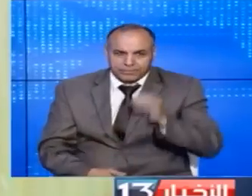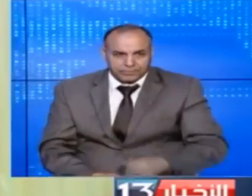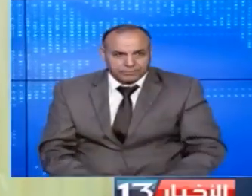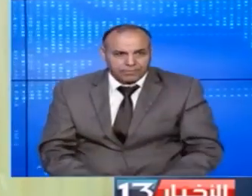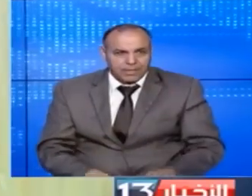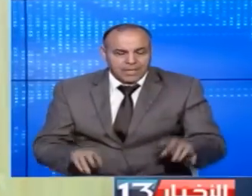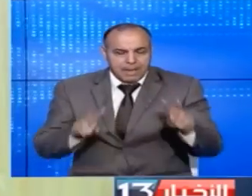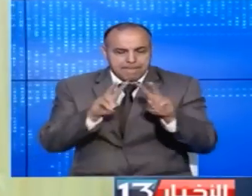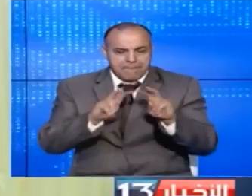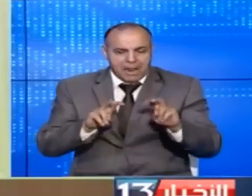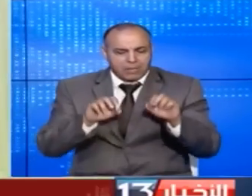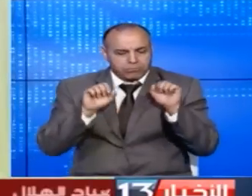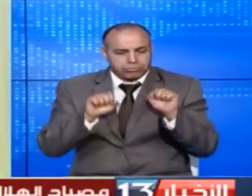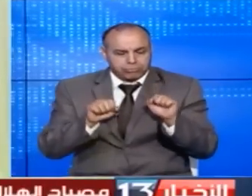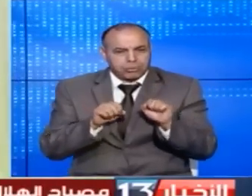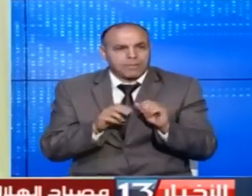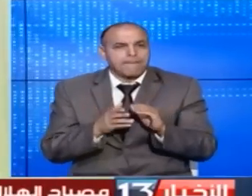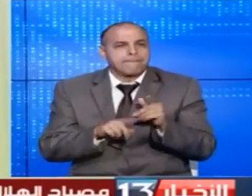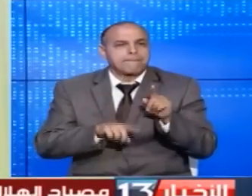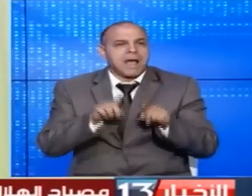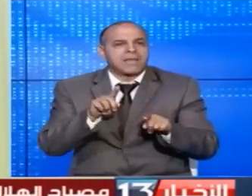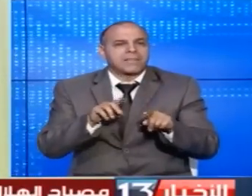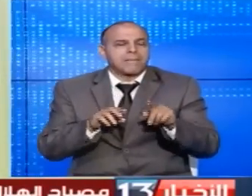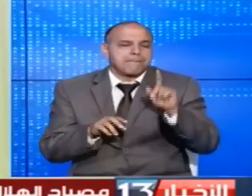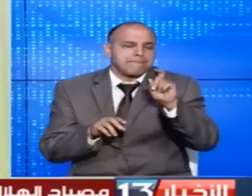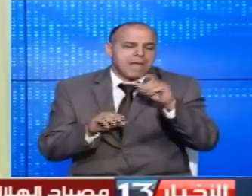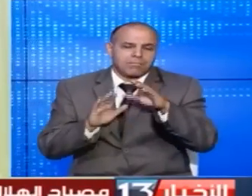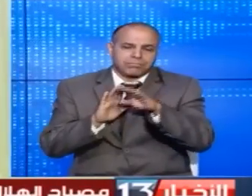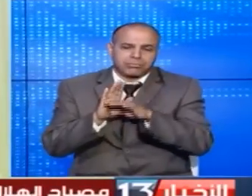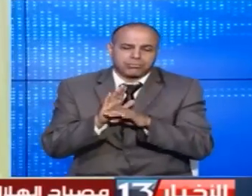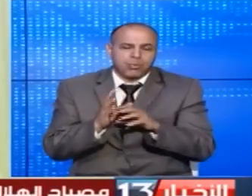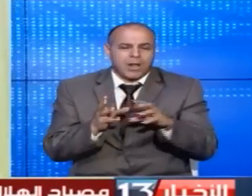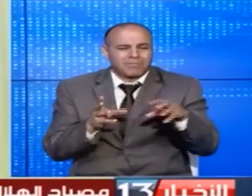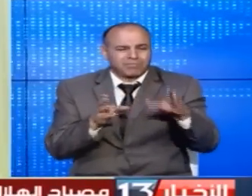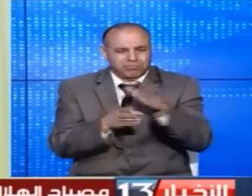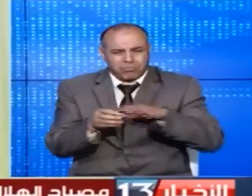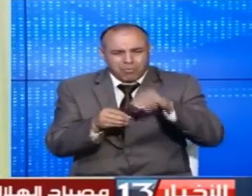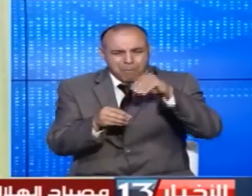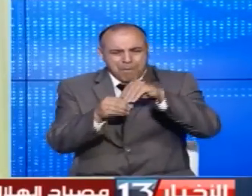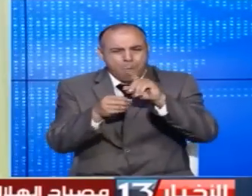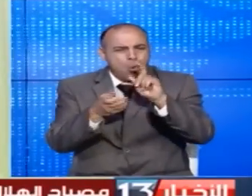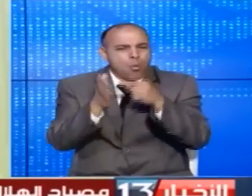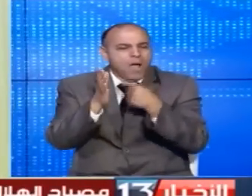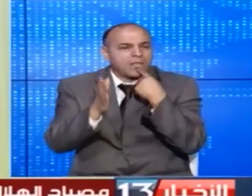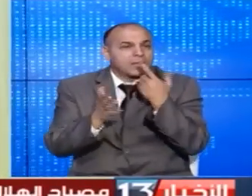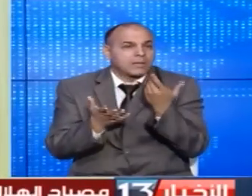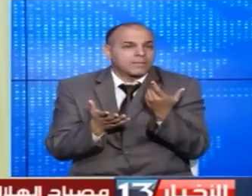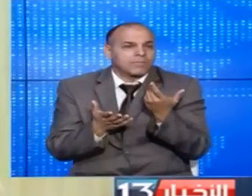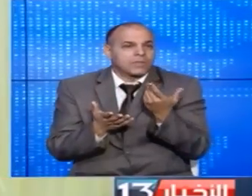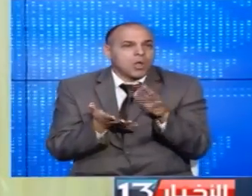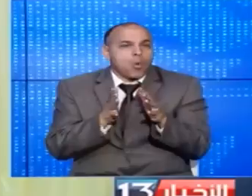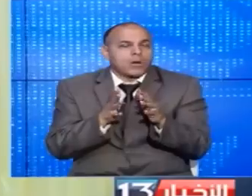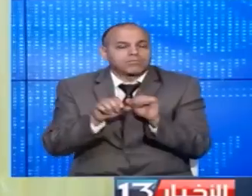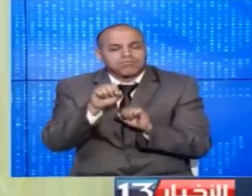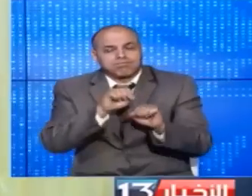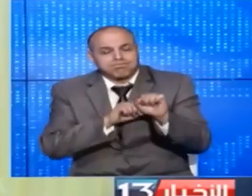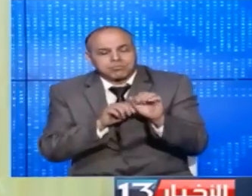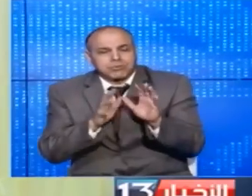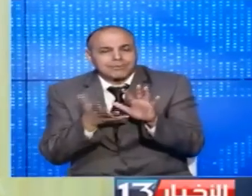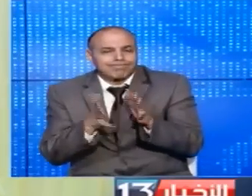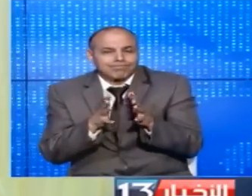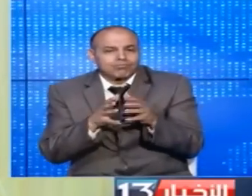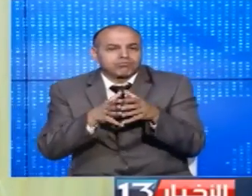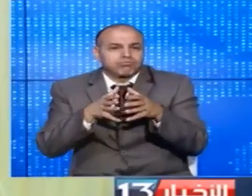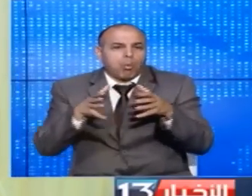دراسة إمكانية إحالة بعض المنظومات المائية للمجامع المائية اللي فيها إشكالات، واللي ربما طريقة التصرف فيها